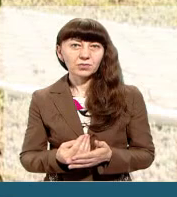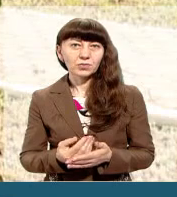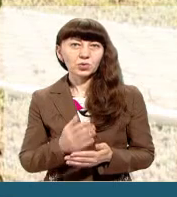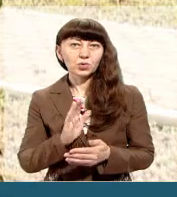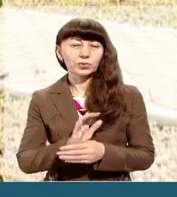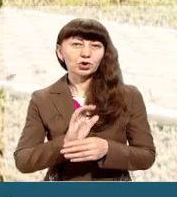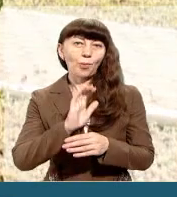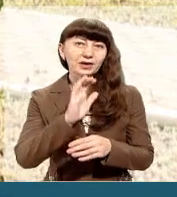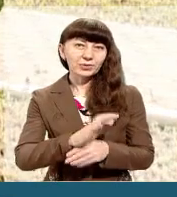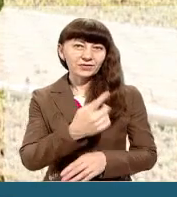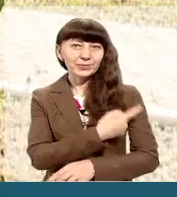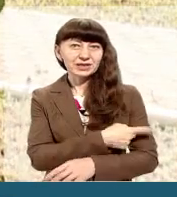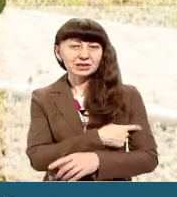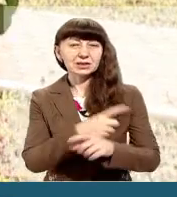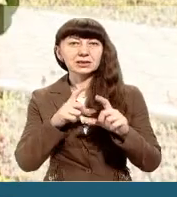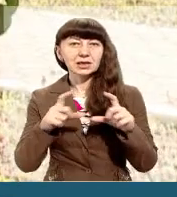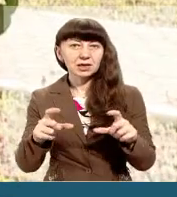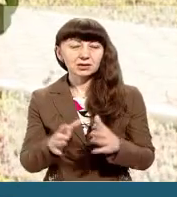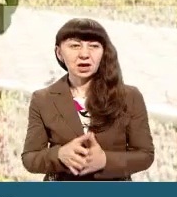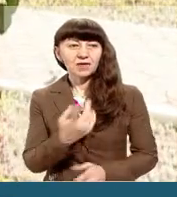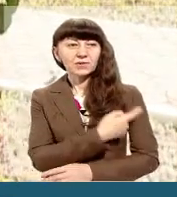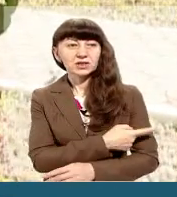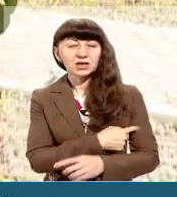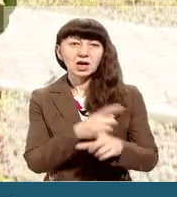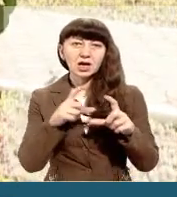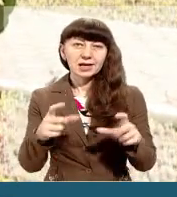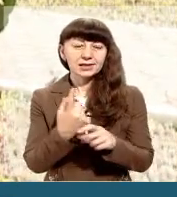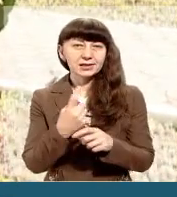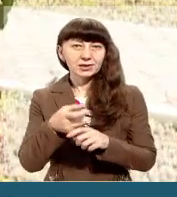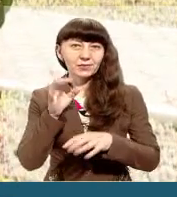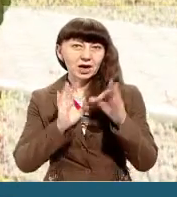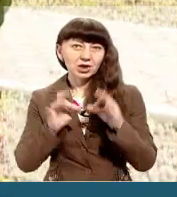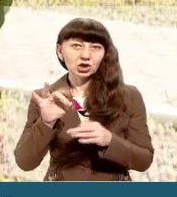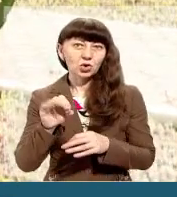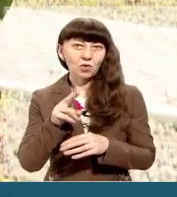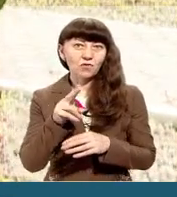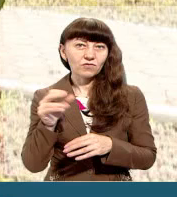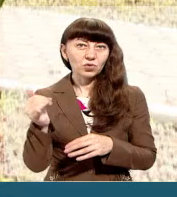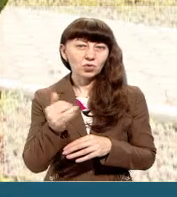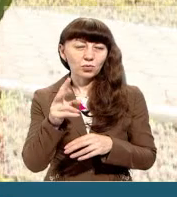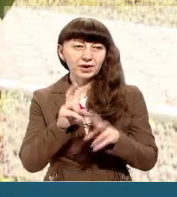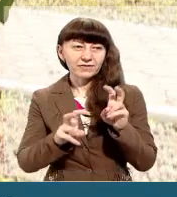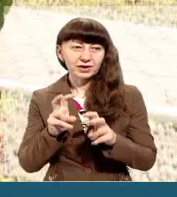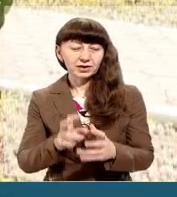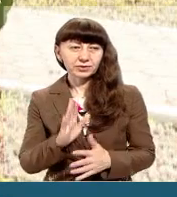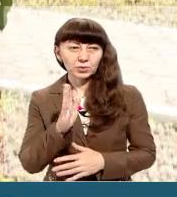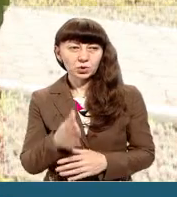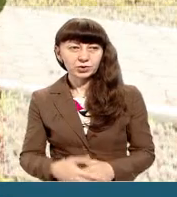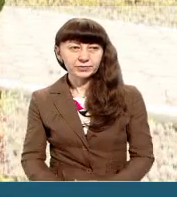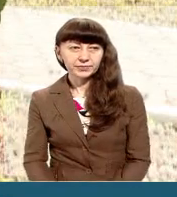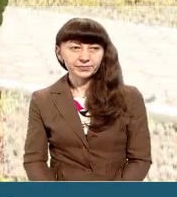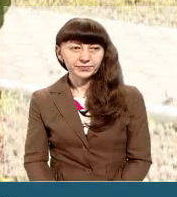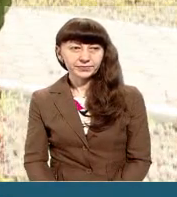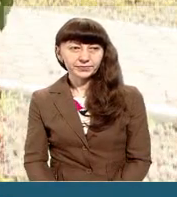поступают в медицинские организации. И уже в медицинских организациях маркированность и прослеженность товара